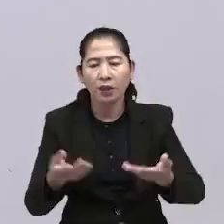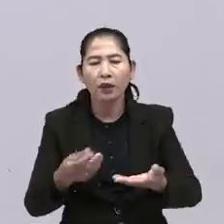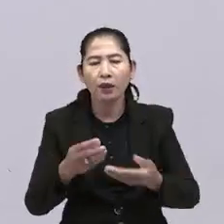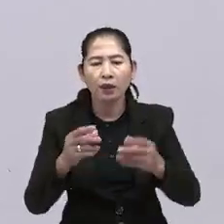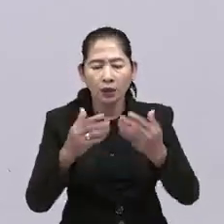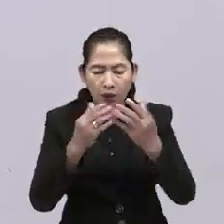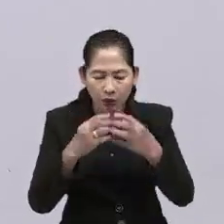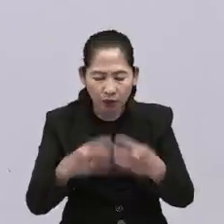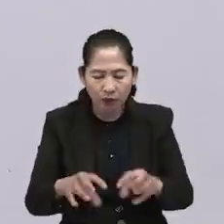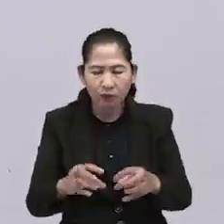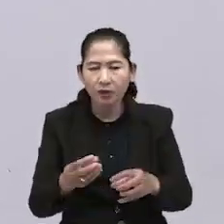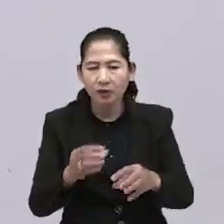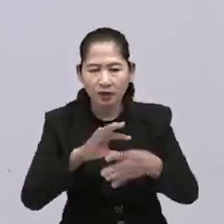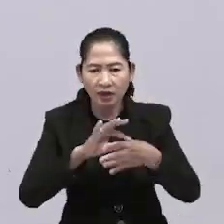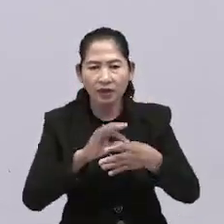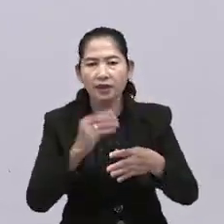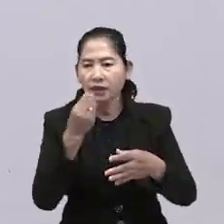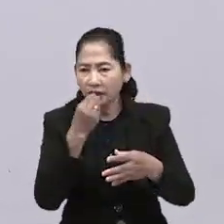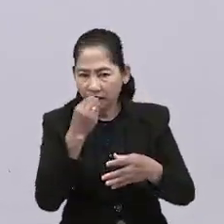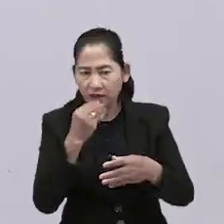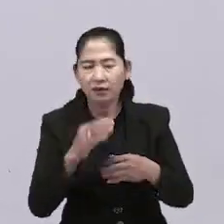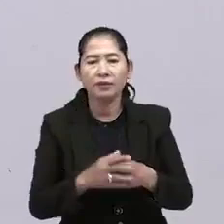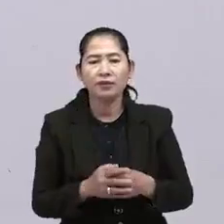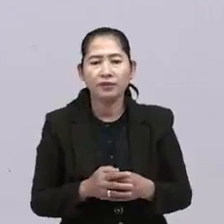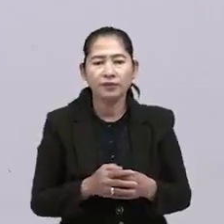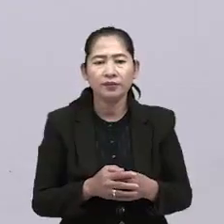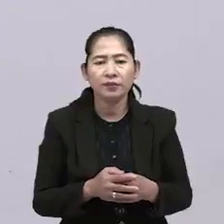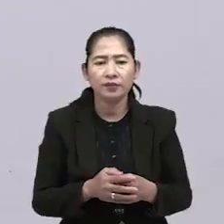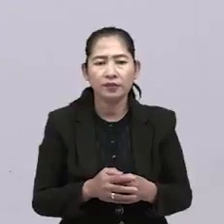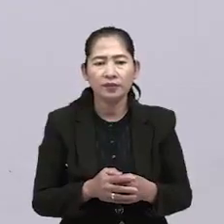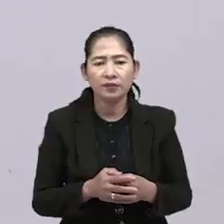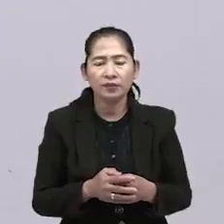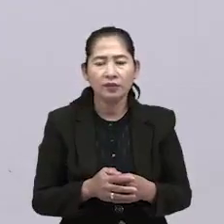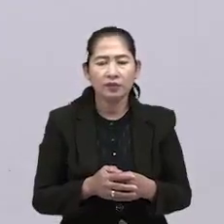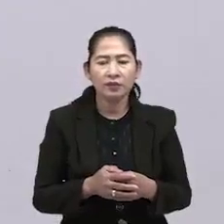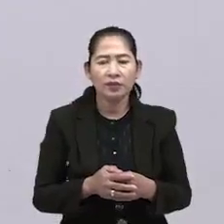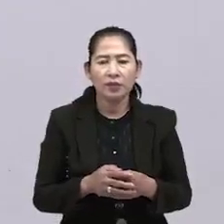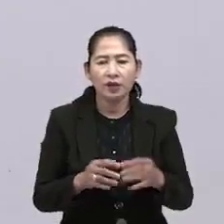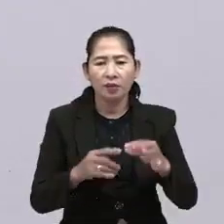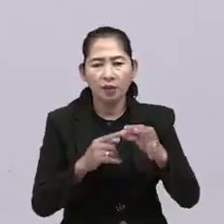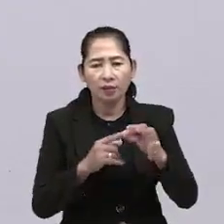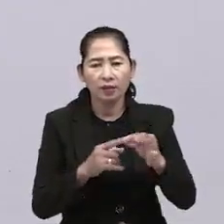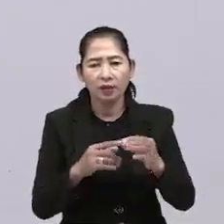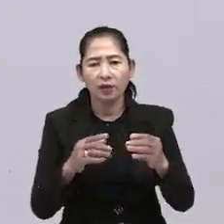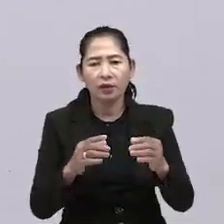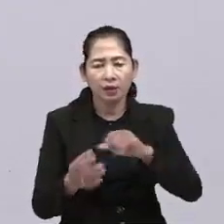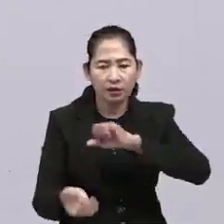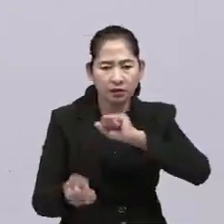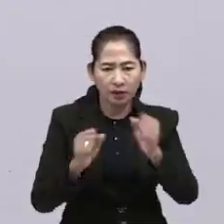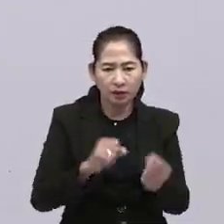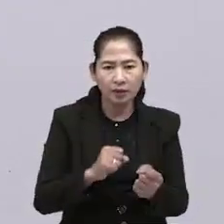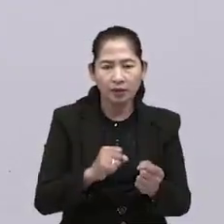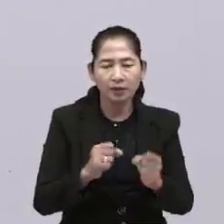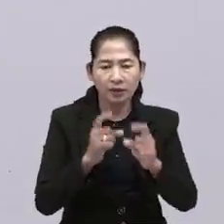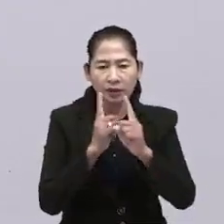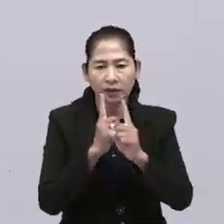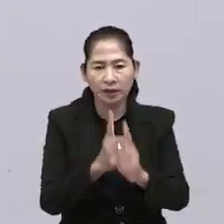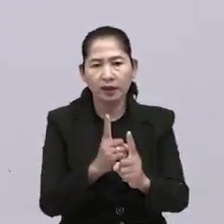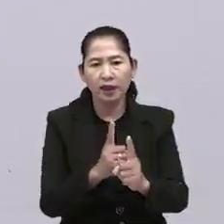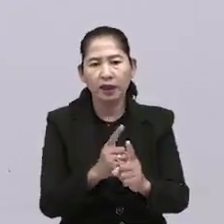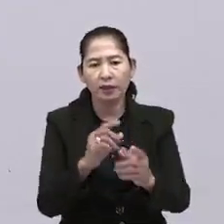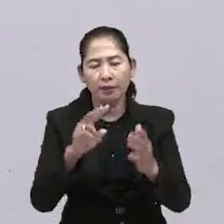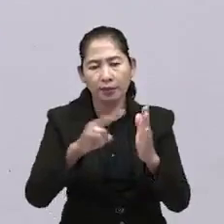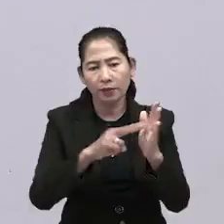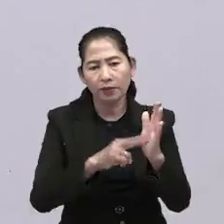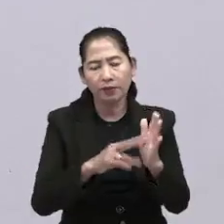ផ្ដល់សាច់ជាអាហារដែរចាតើអ្នកគ្រូនិយាយកូនអញ្ចឹងផលប្រយោជន៍គឺមានការផ្លាស់ប្ដូរទៅតាមប្